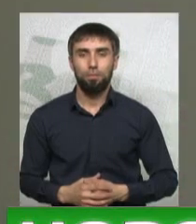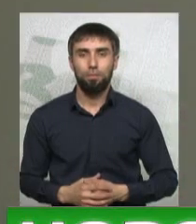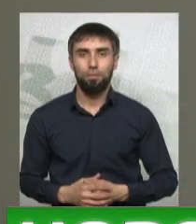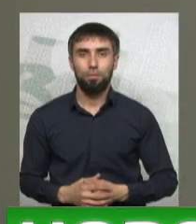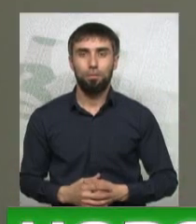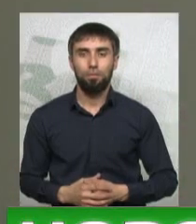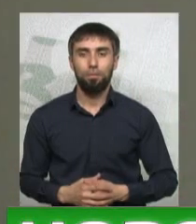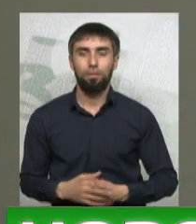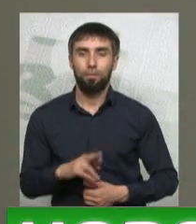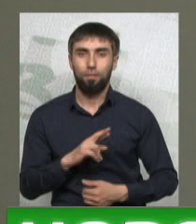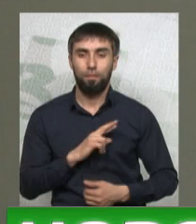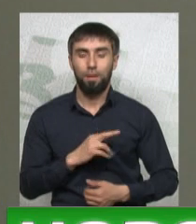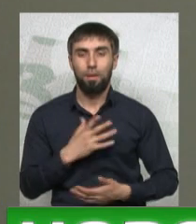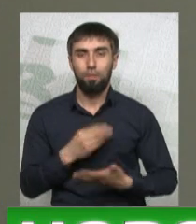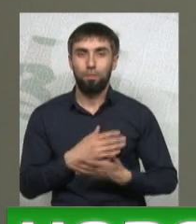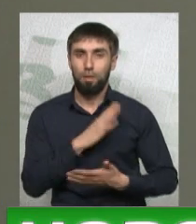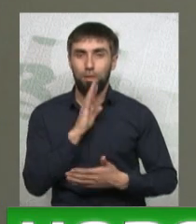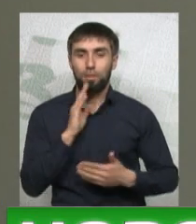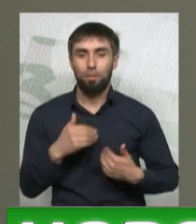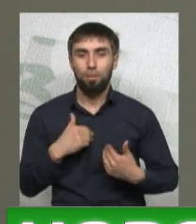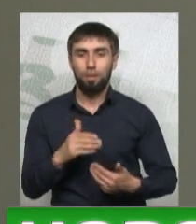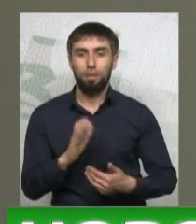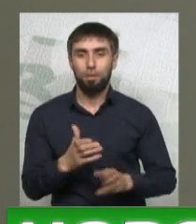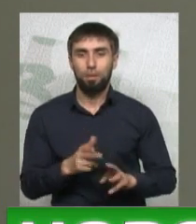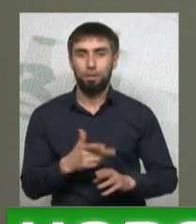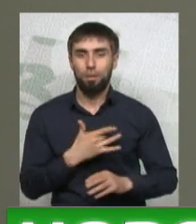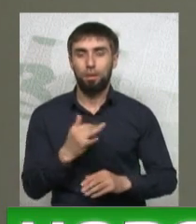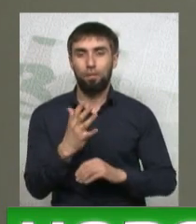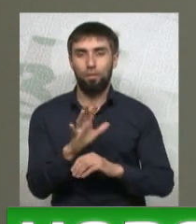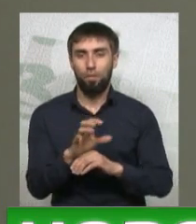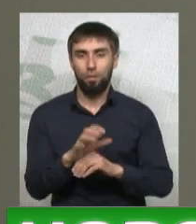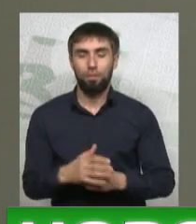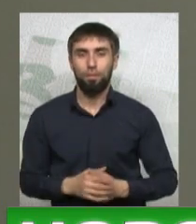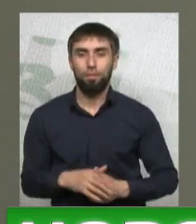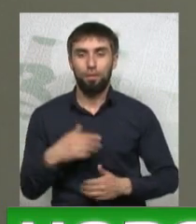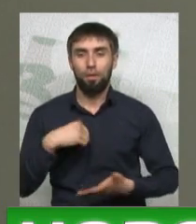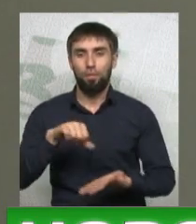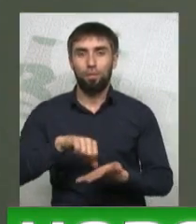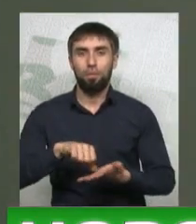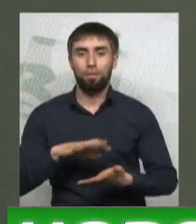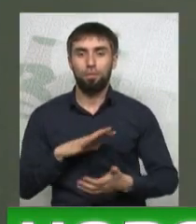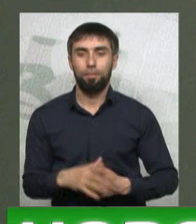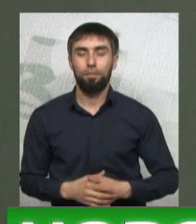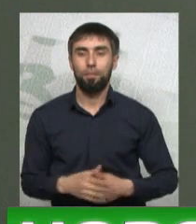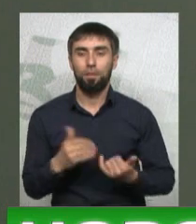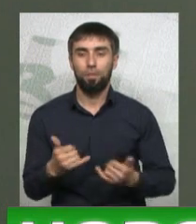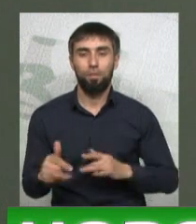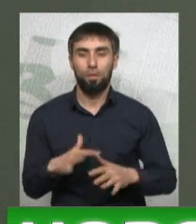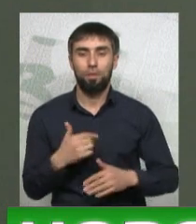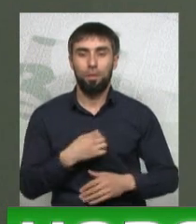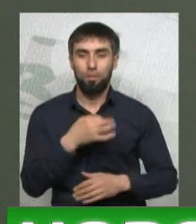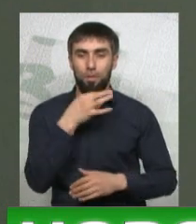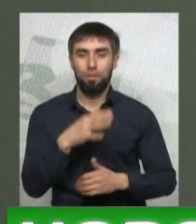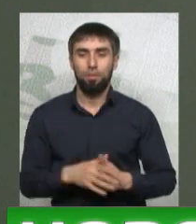Мама поздравит, я сердечко с Аней. Фоткать выступать я тох. Тан мероприятие